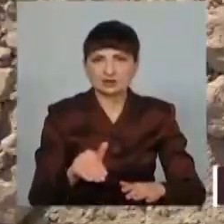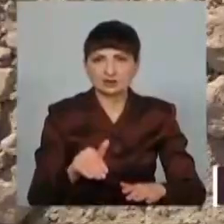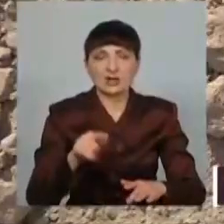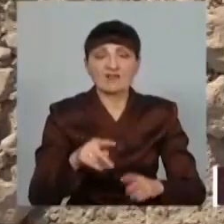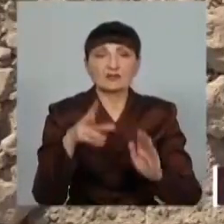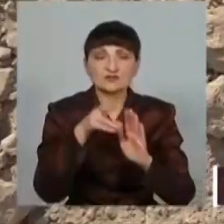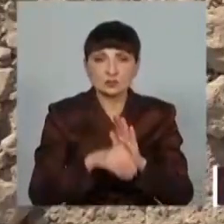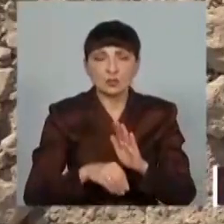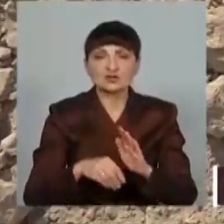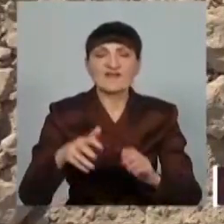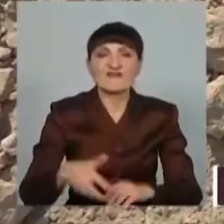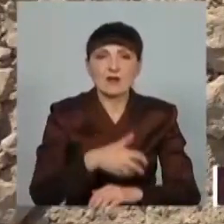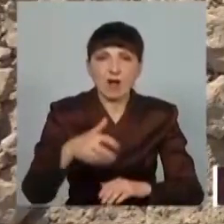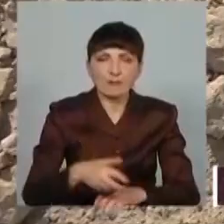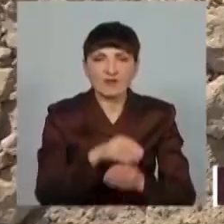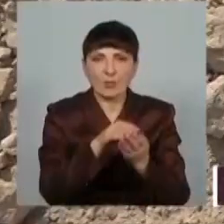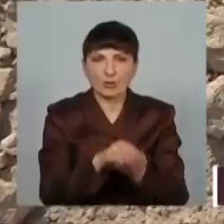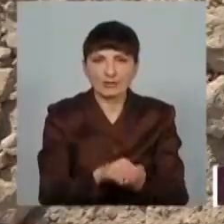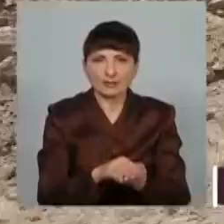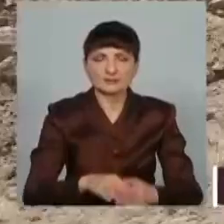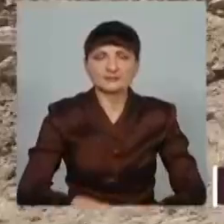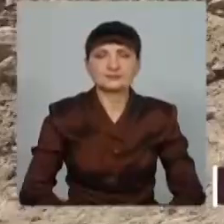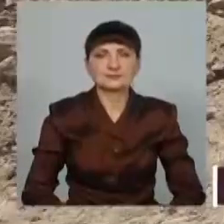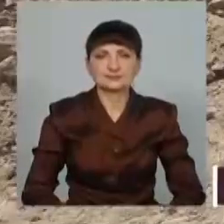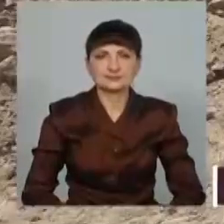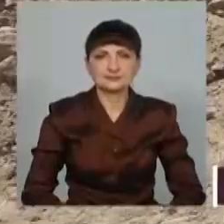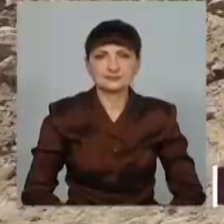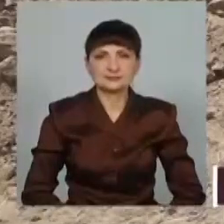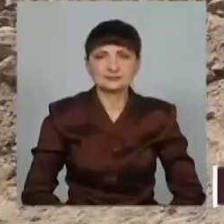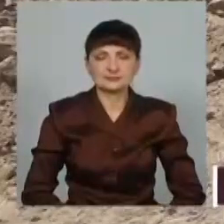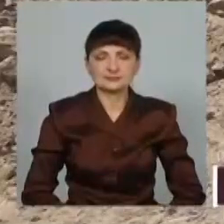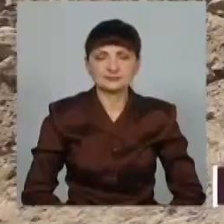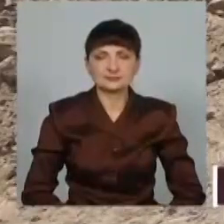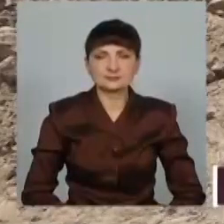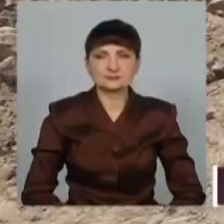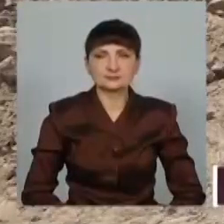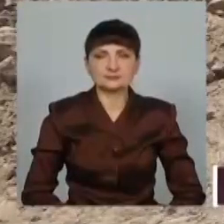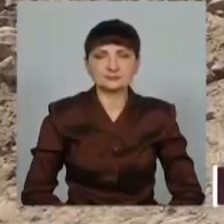эту сумму включено выкапывания могил и номера ниток искандер ток спаев телеканал алматы